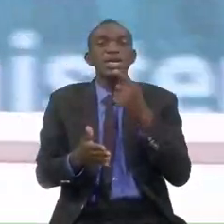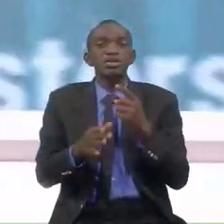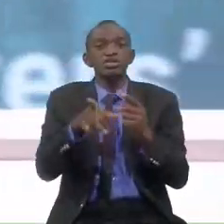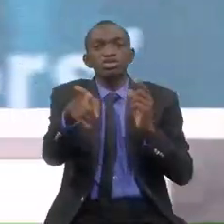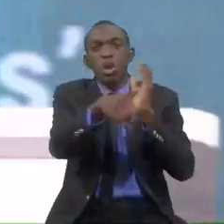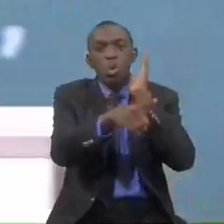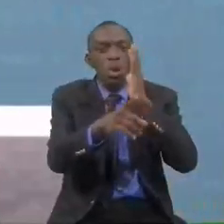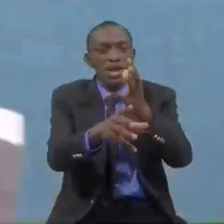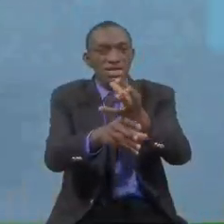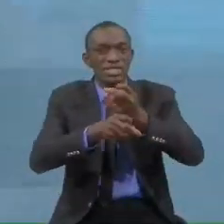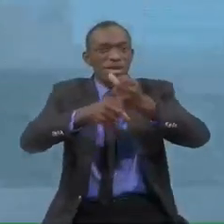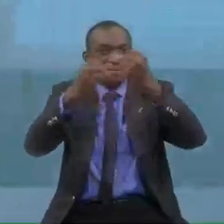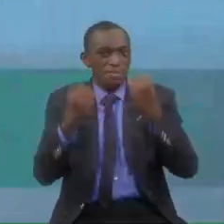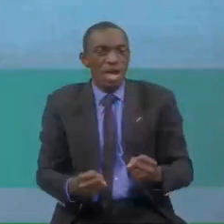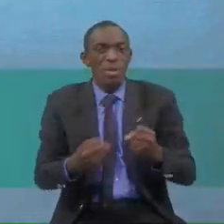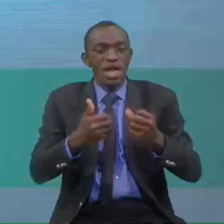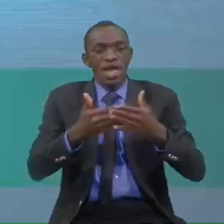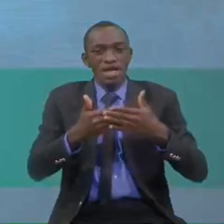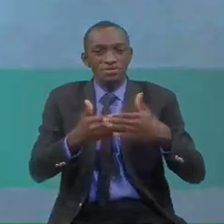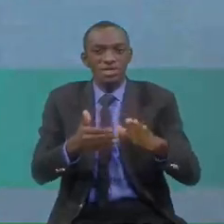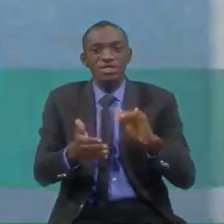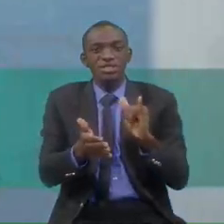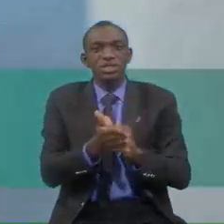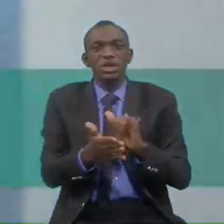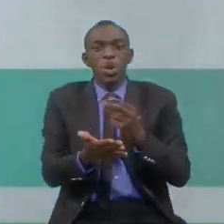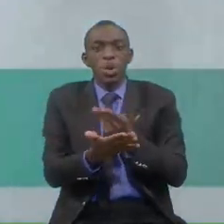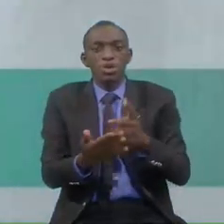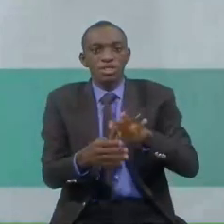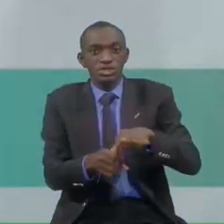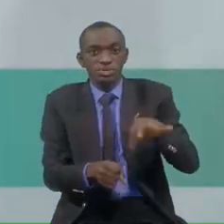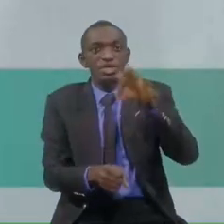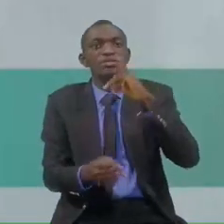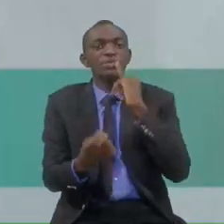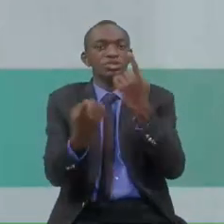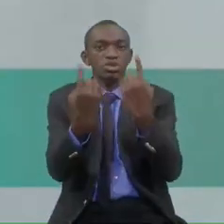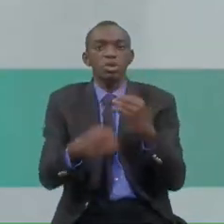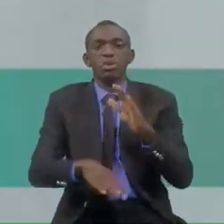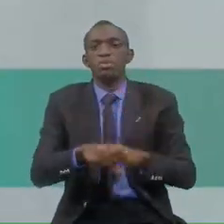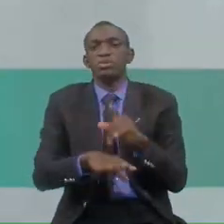8, « Mais vous recevrez une puissance, le Saint-Esprit survenant sur vous. »